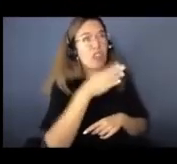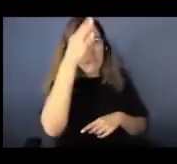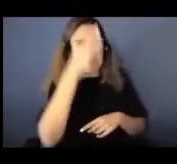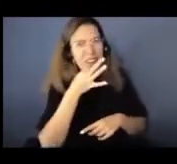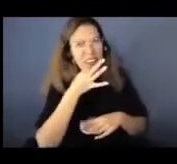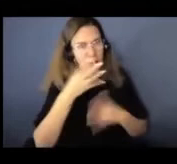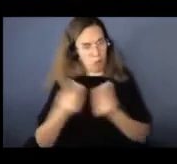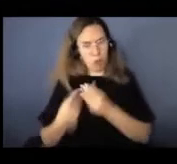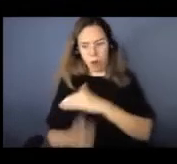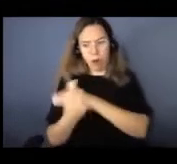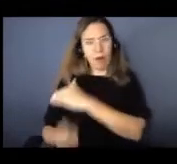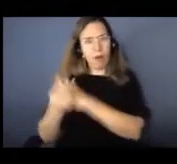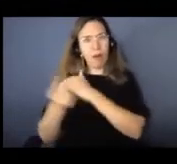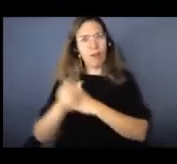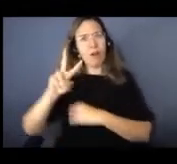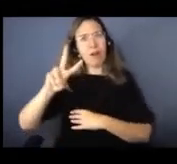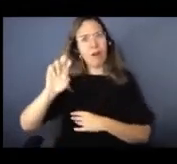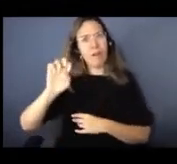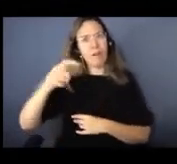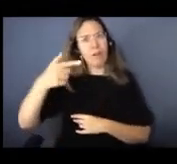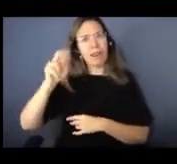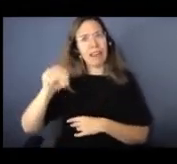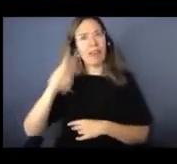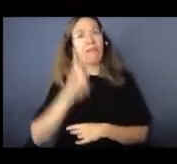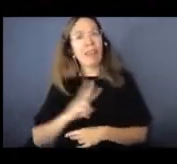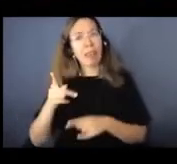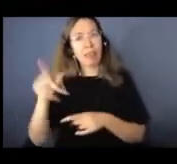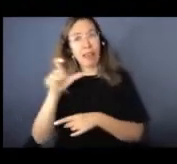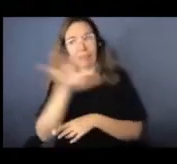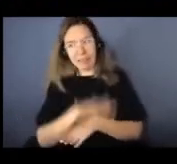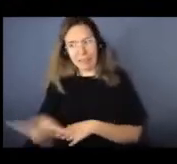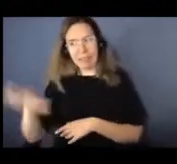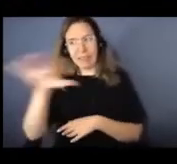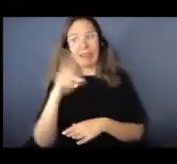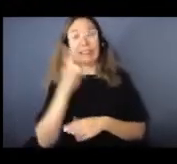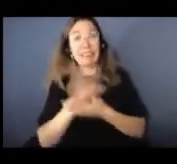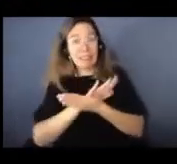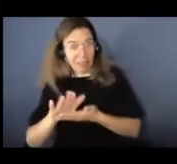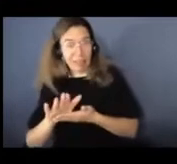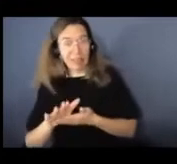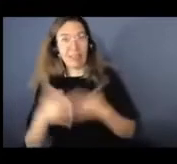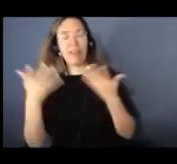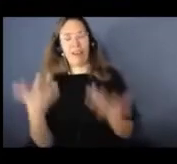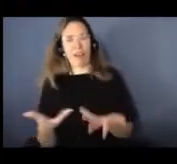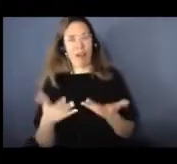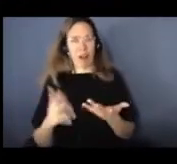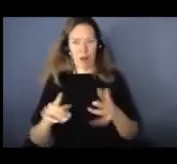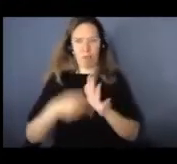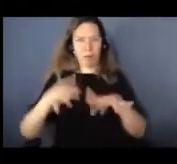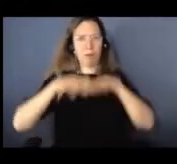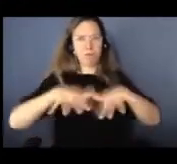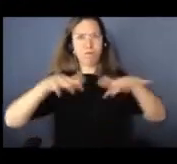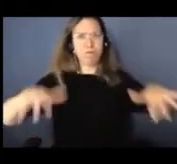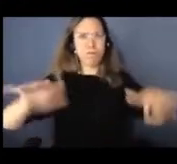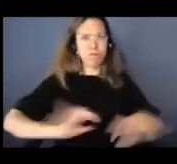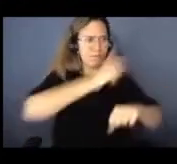d'actions véganes qu'on voyait un peu partout au Québec. Et il y avait tranquillement un débat qui commençait à s'installer sur la place publique et qui a ensuite été mis